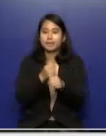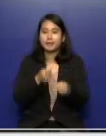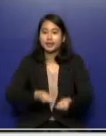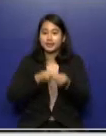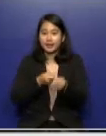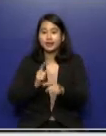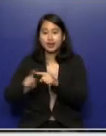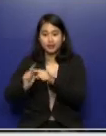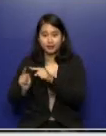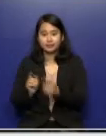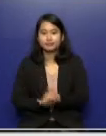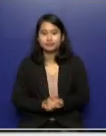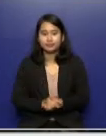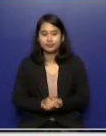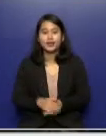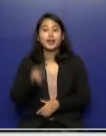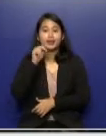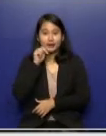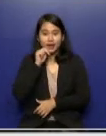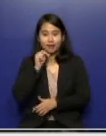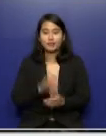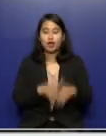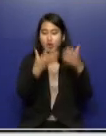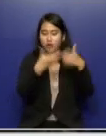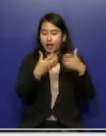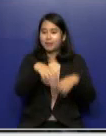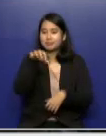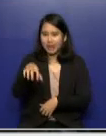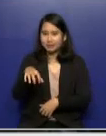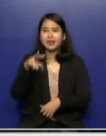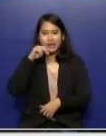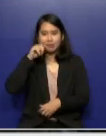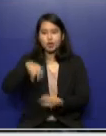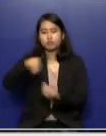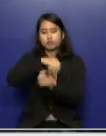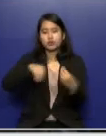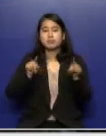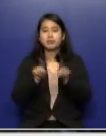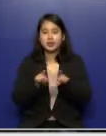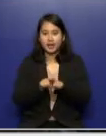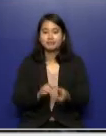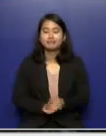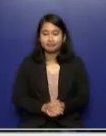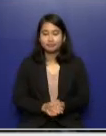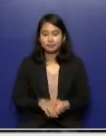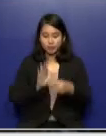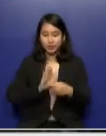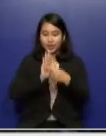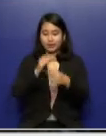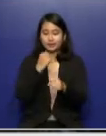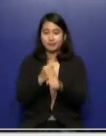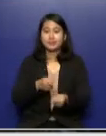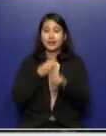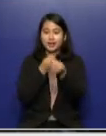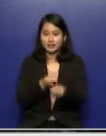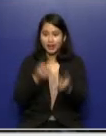ของน้ำเมื่อมีอุตสาหกรรมก็ต้องใช้น้ำเชกเช่นเดียวกับการทำเกษตรกรรมรั